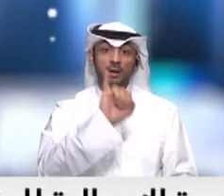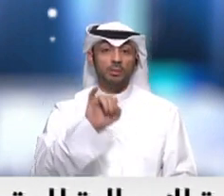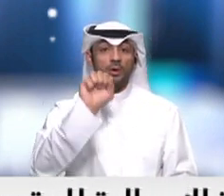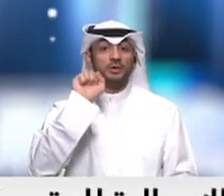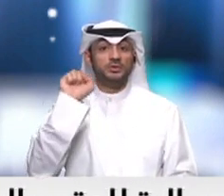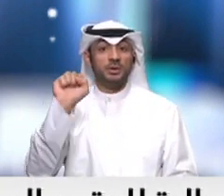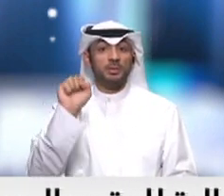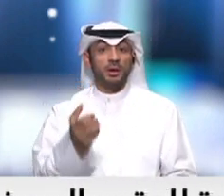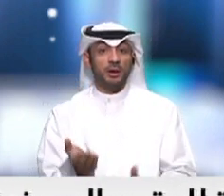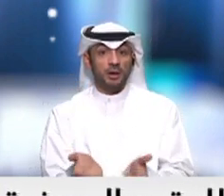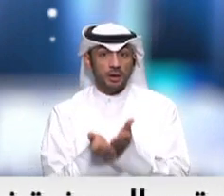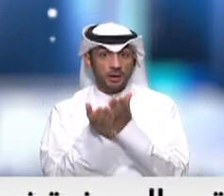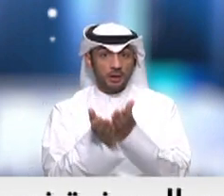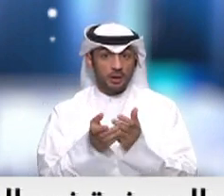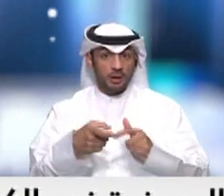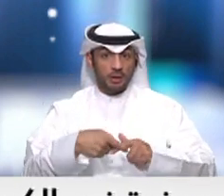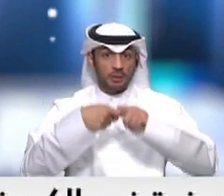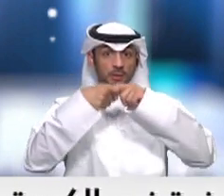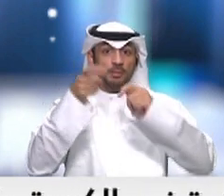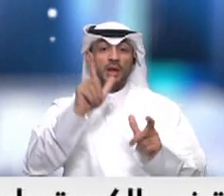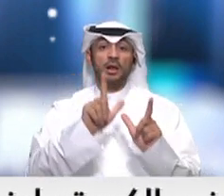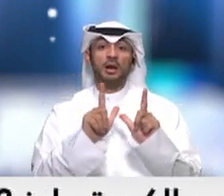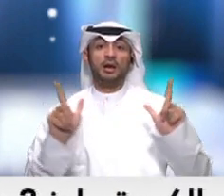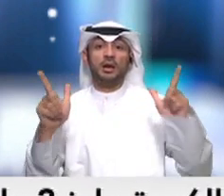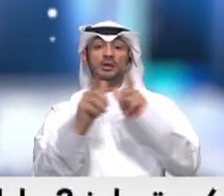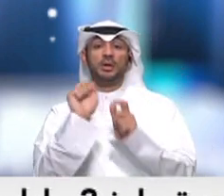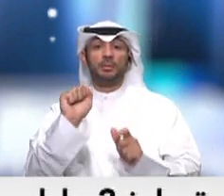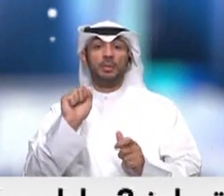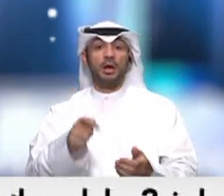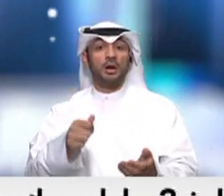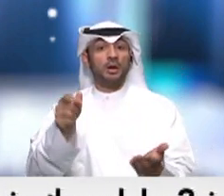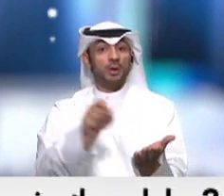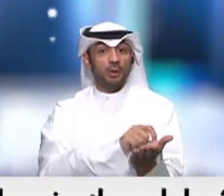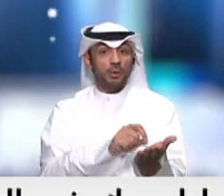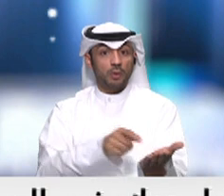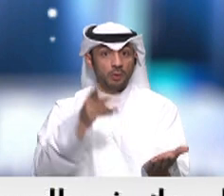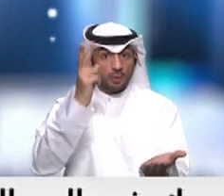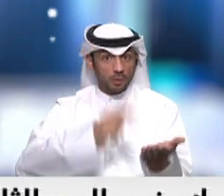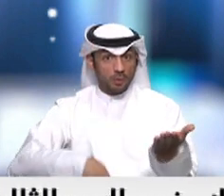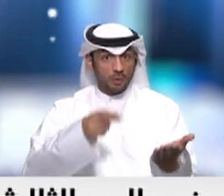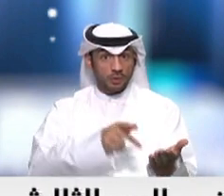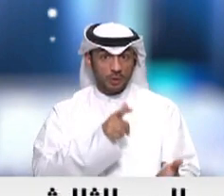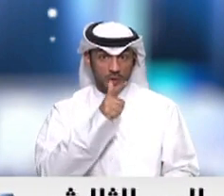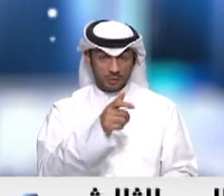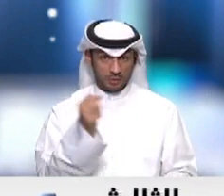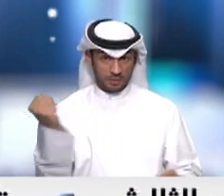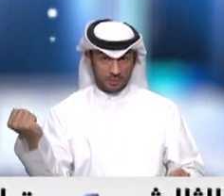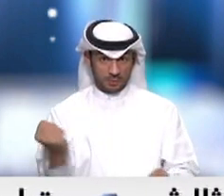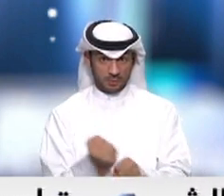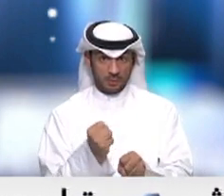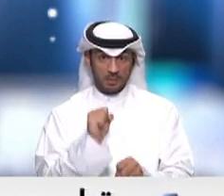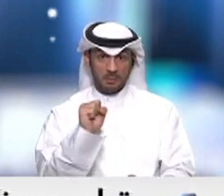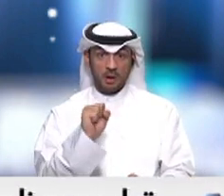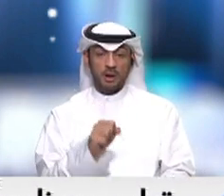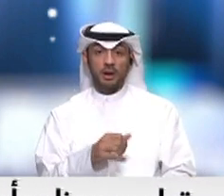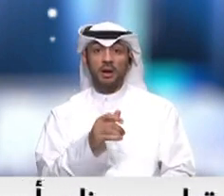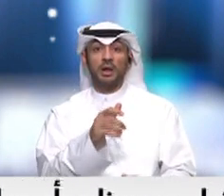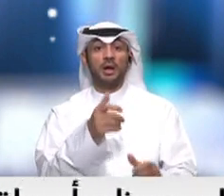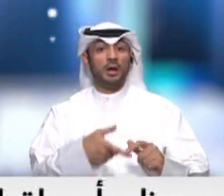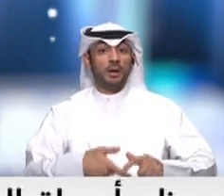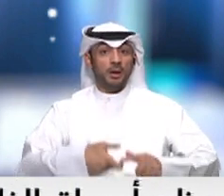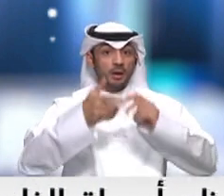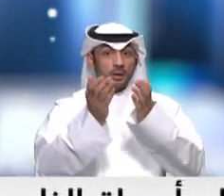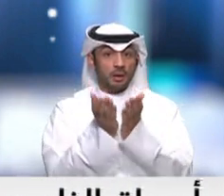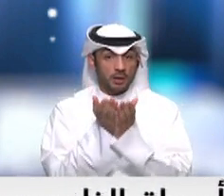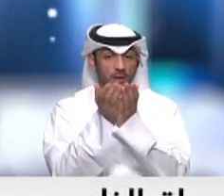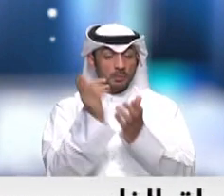ومتابعة قرارات لجنة العقود وتشكيل اللجان التنفيذية المنبثقة عن مجلس الإدارة، كما تم